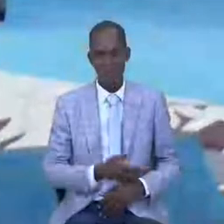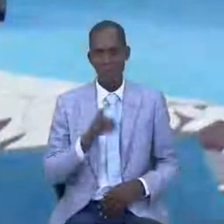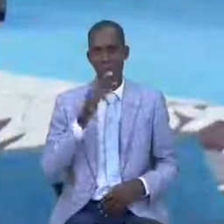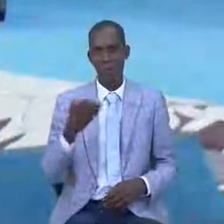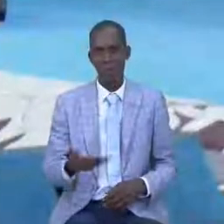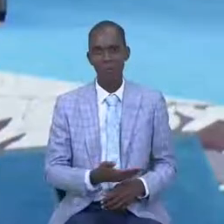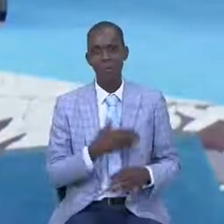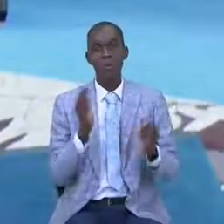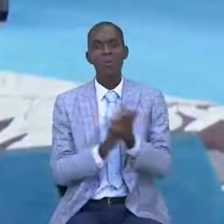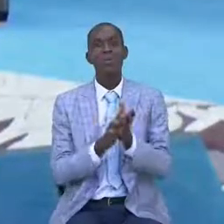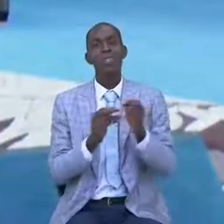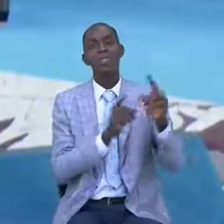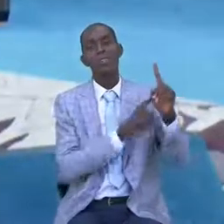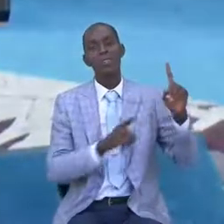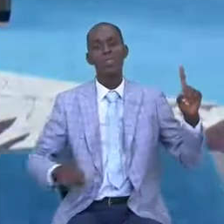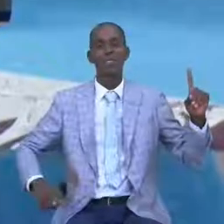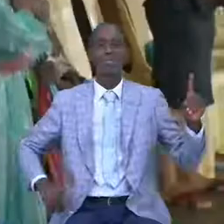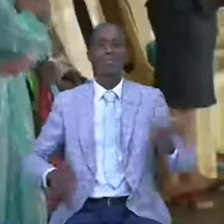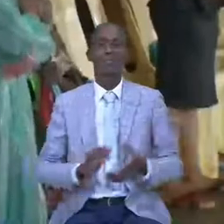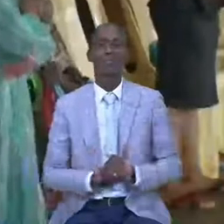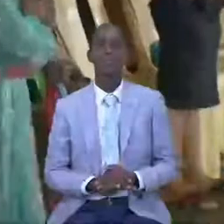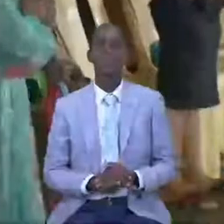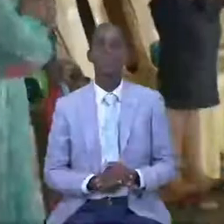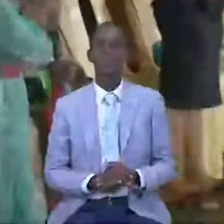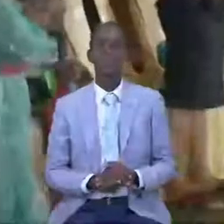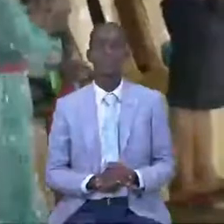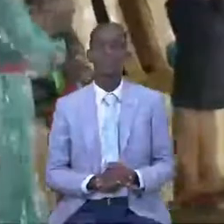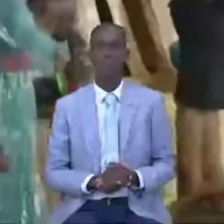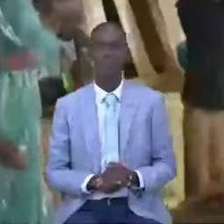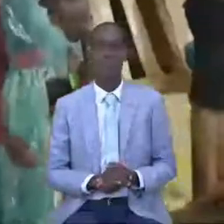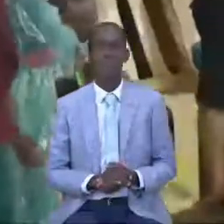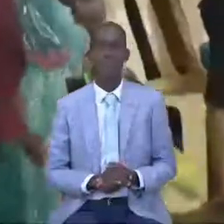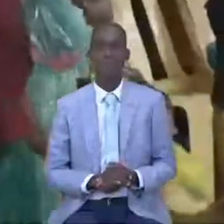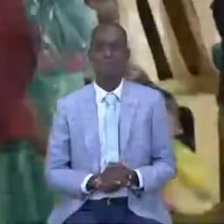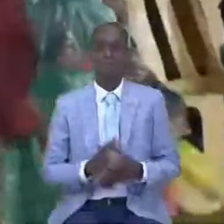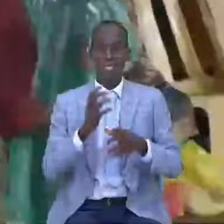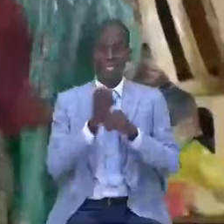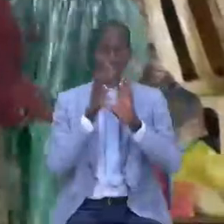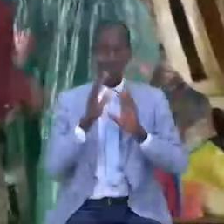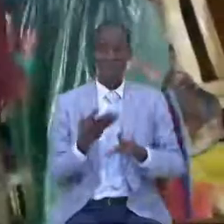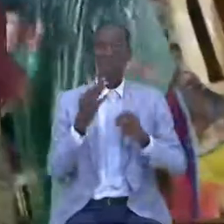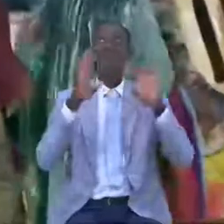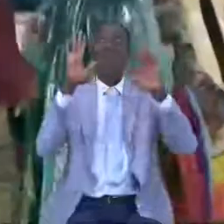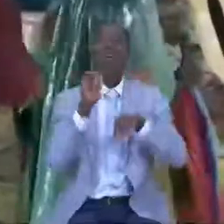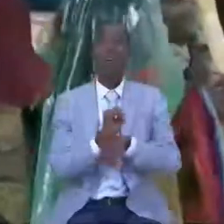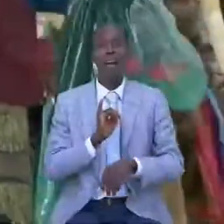bientôt et nous parlera, prêchera avec la puissance de Dieu. Gloire à Dieu.